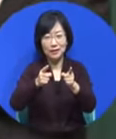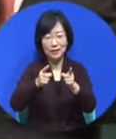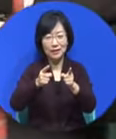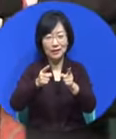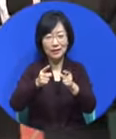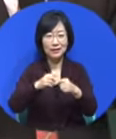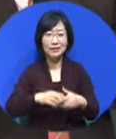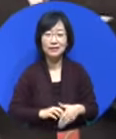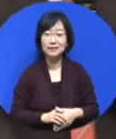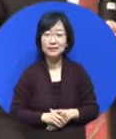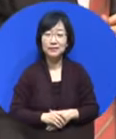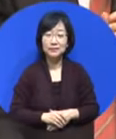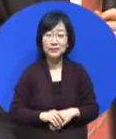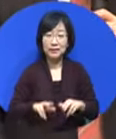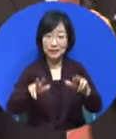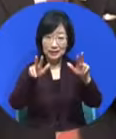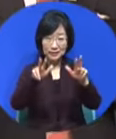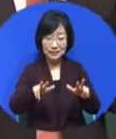합니다